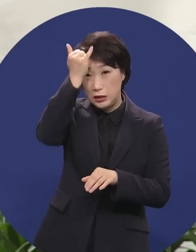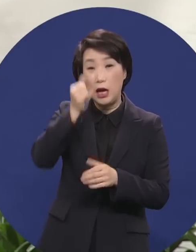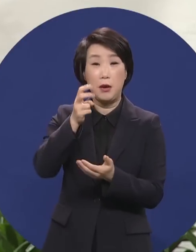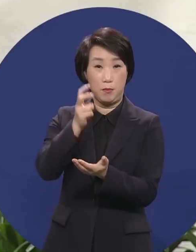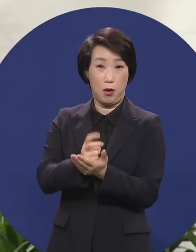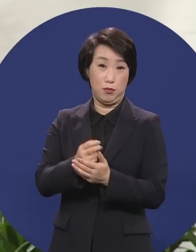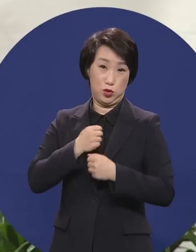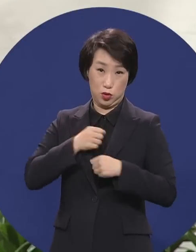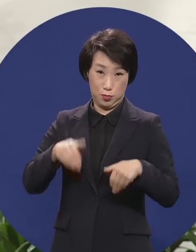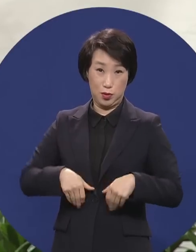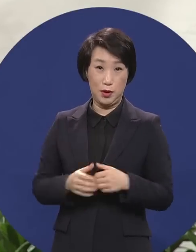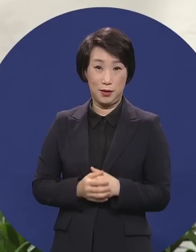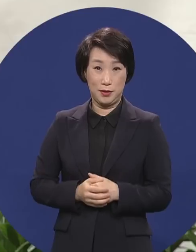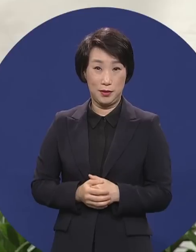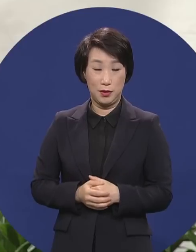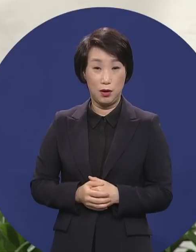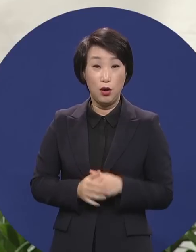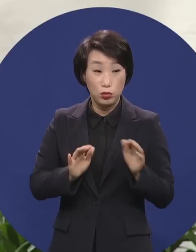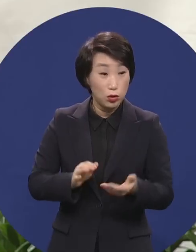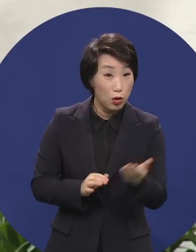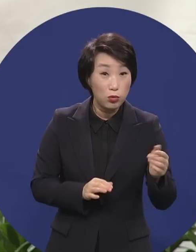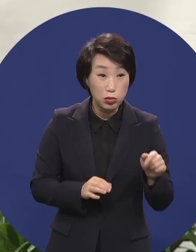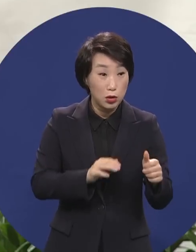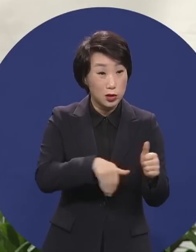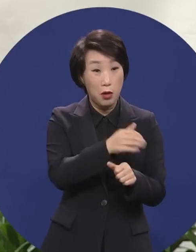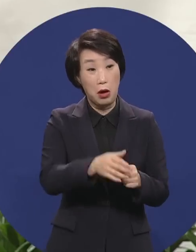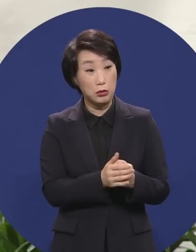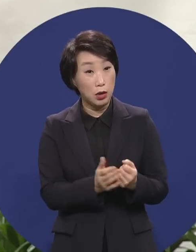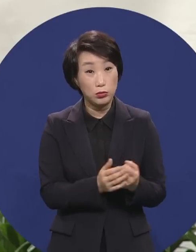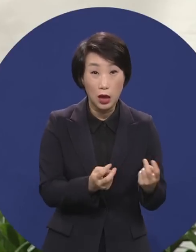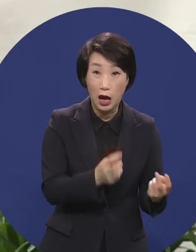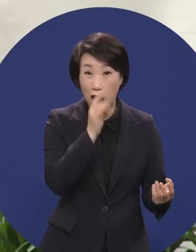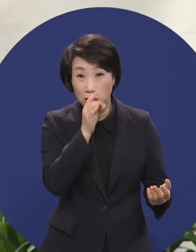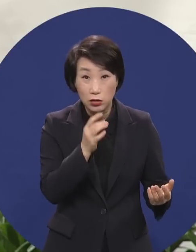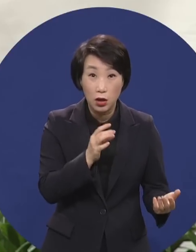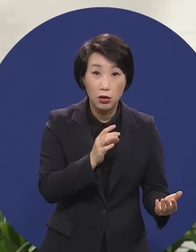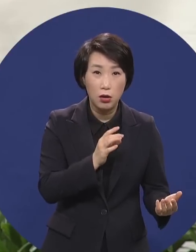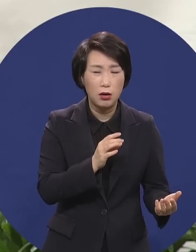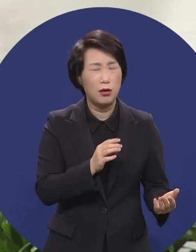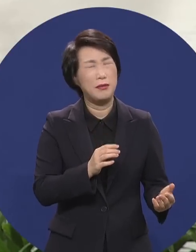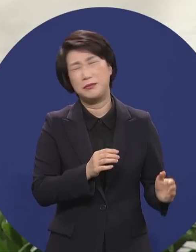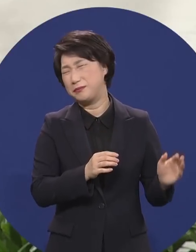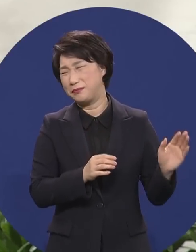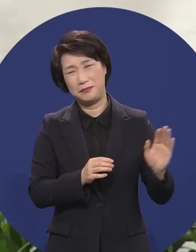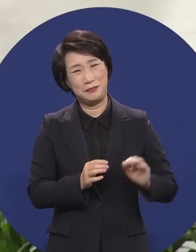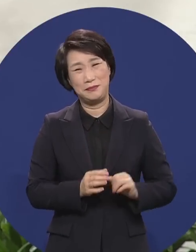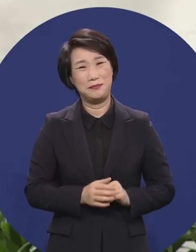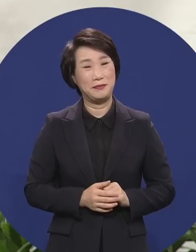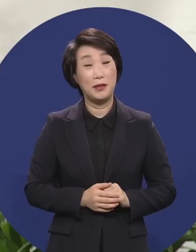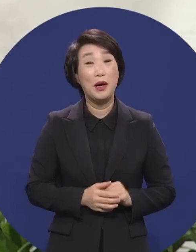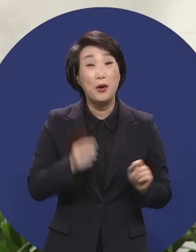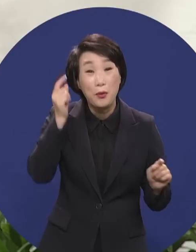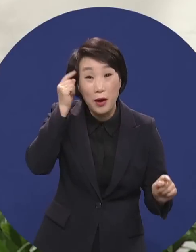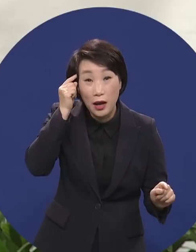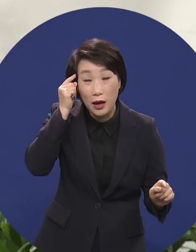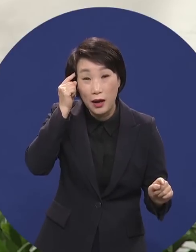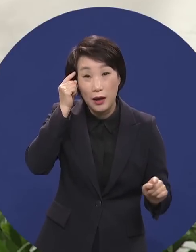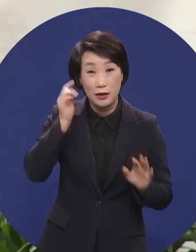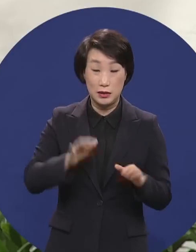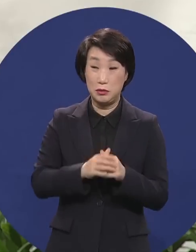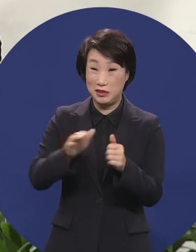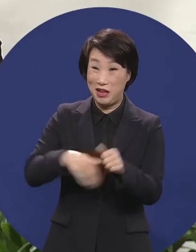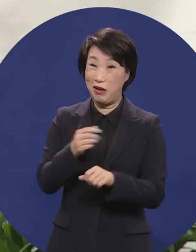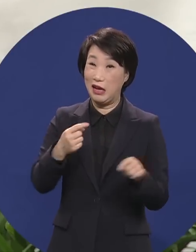살아야 되는데, 시대가 그렇기 때문에 안 된다. 안 된다. 왜? 때에